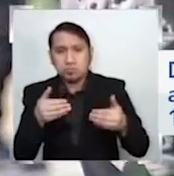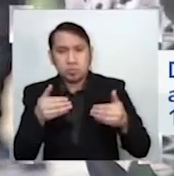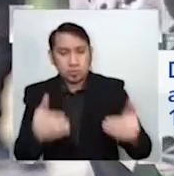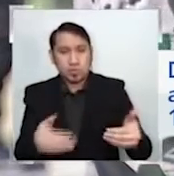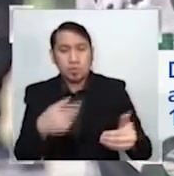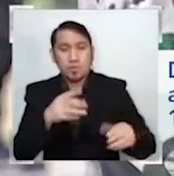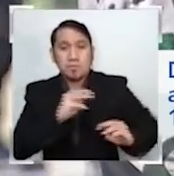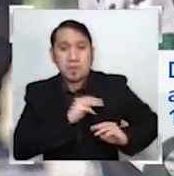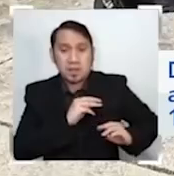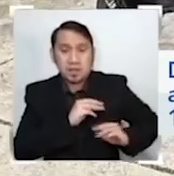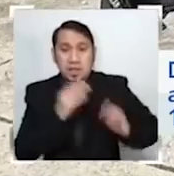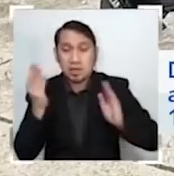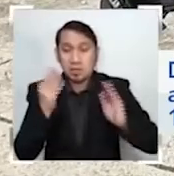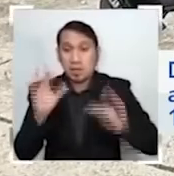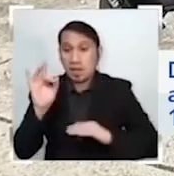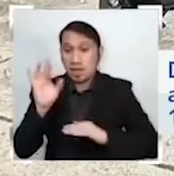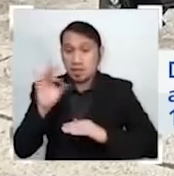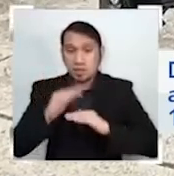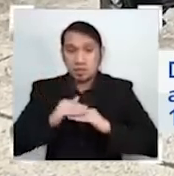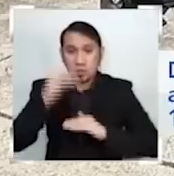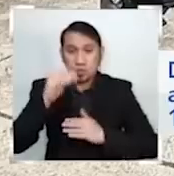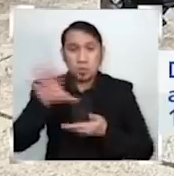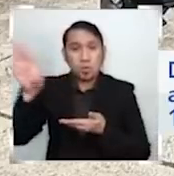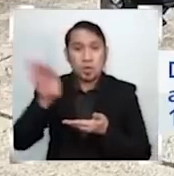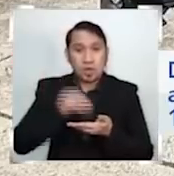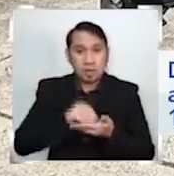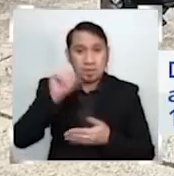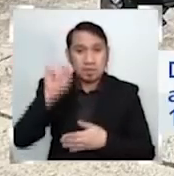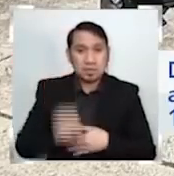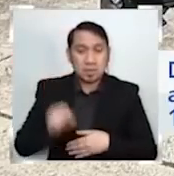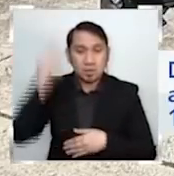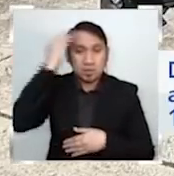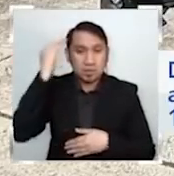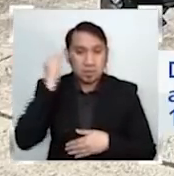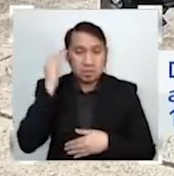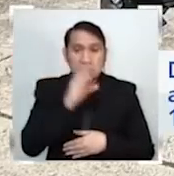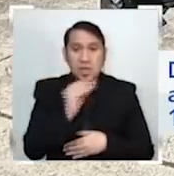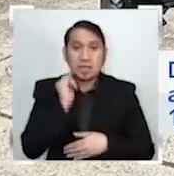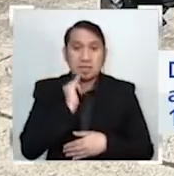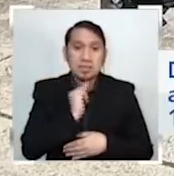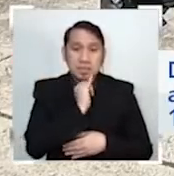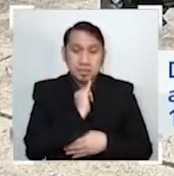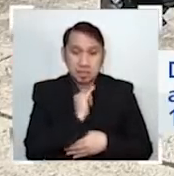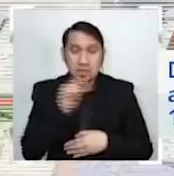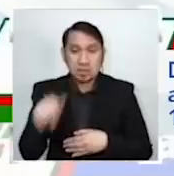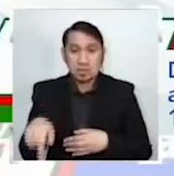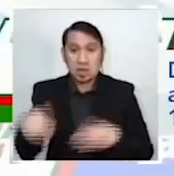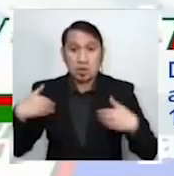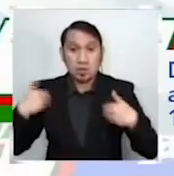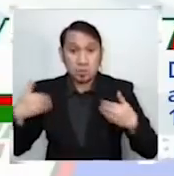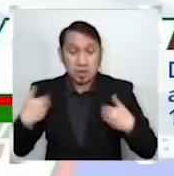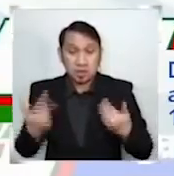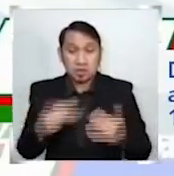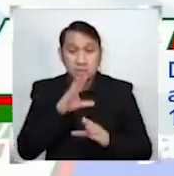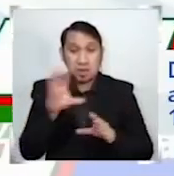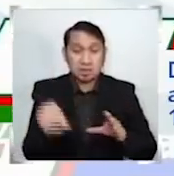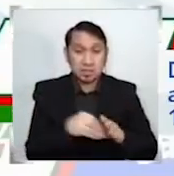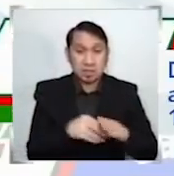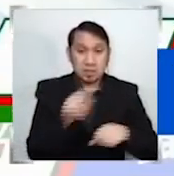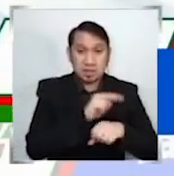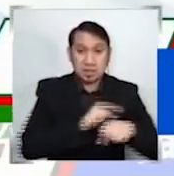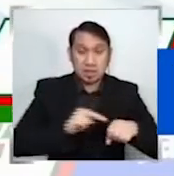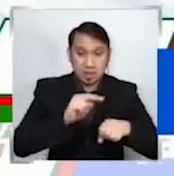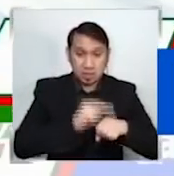old kagaya ng ginagawa sa South Korea at Israel para maging bahagi ang kabataan sa nation building. Gagamitin ko po ang